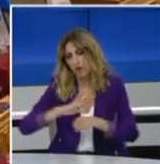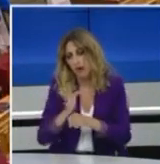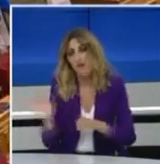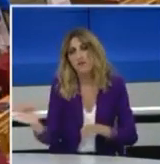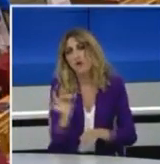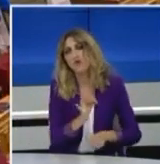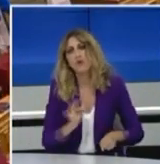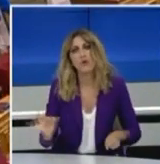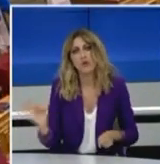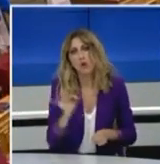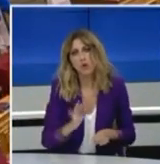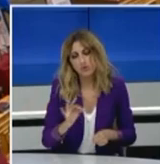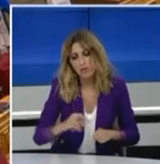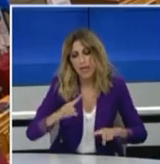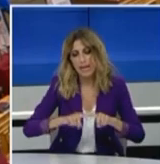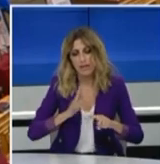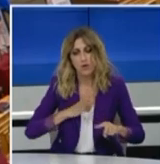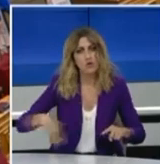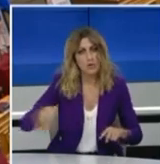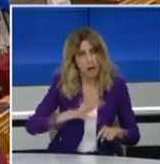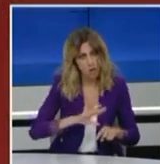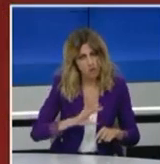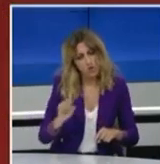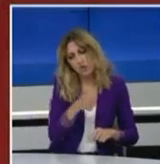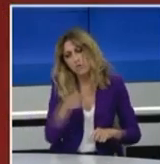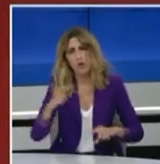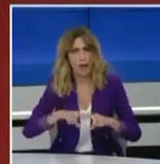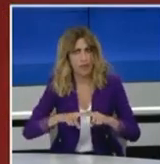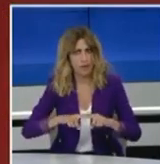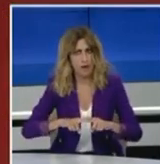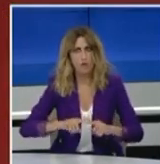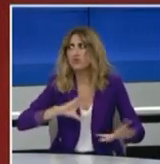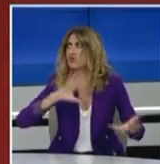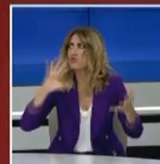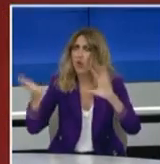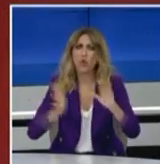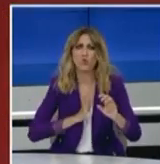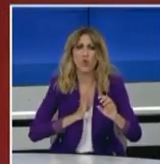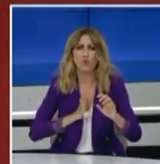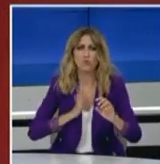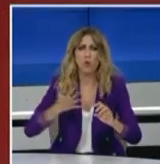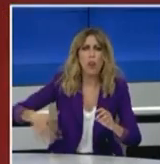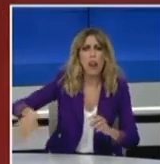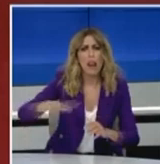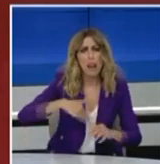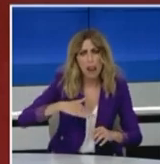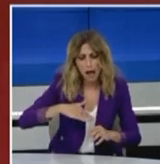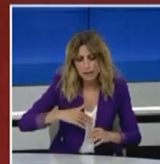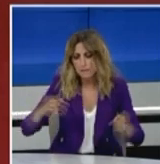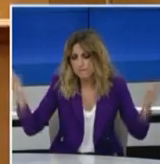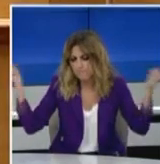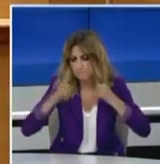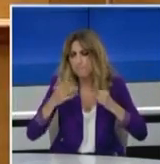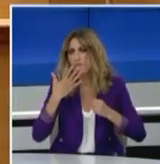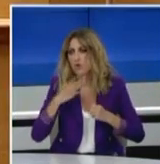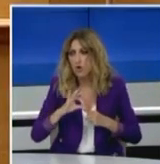τις οποίες ο ελληνικός λαός και οι λαοί όλου του κόσμου βρίσκονται στο έλεος των διεθνών ανταγωνισμών,